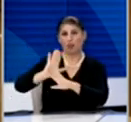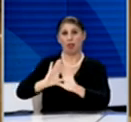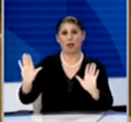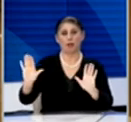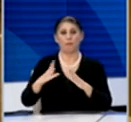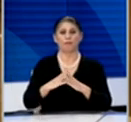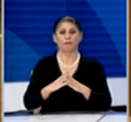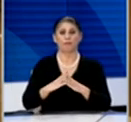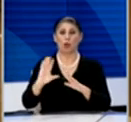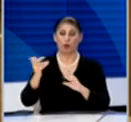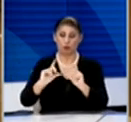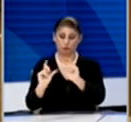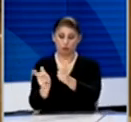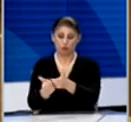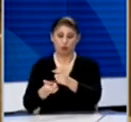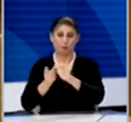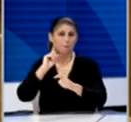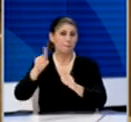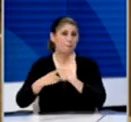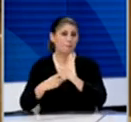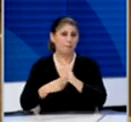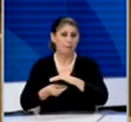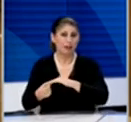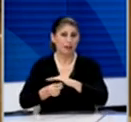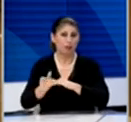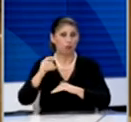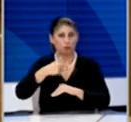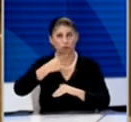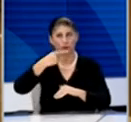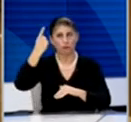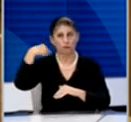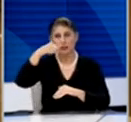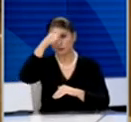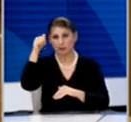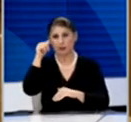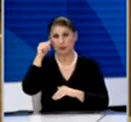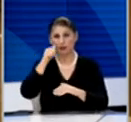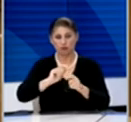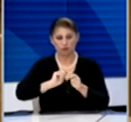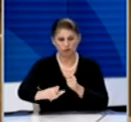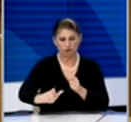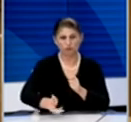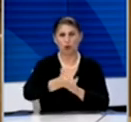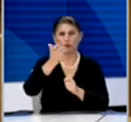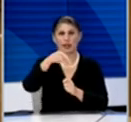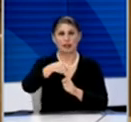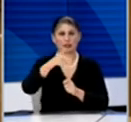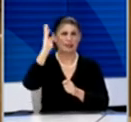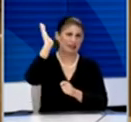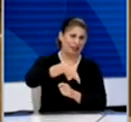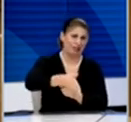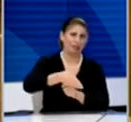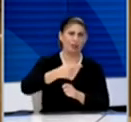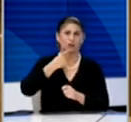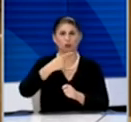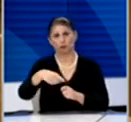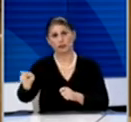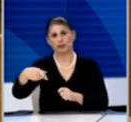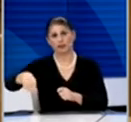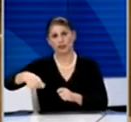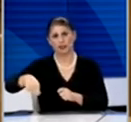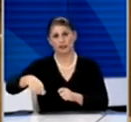όμως συλλαμβάνουν λαθρομετανάστες όπως έγινε πέρσι το καλοκαίρι και εμπρηστές εσείς τους καταδικάζετε τους στέλνετε στα